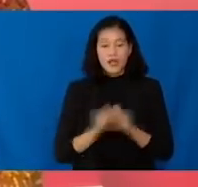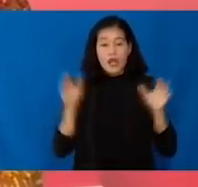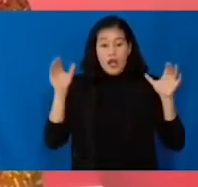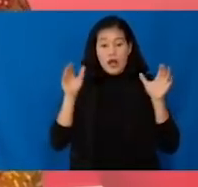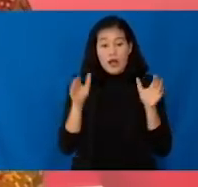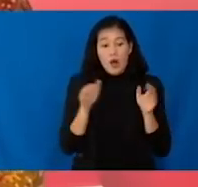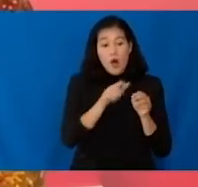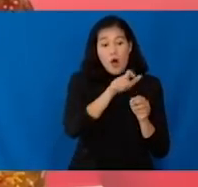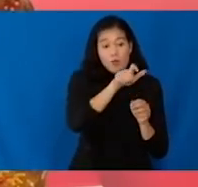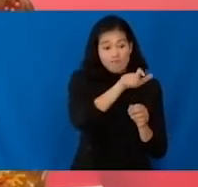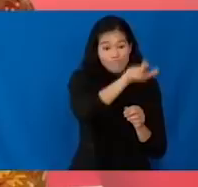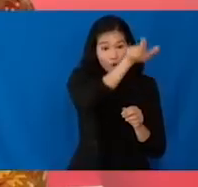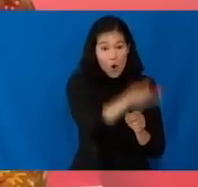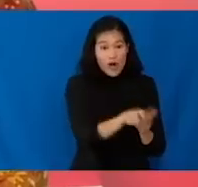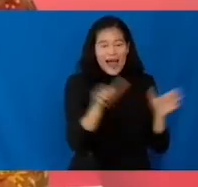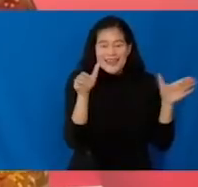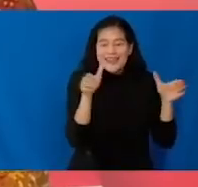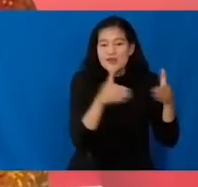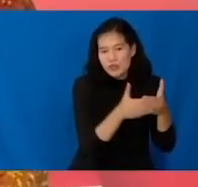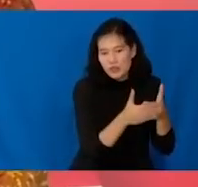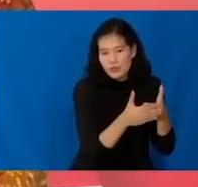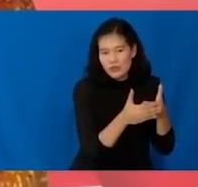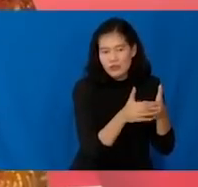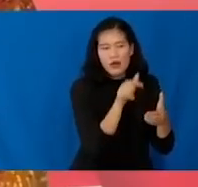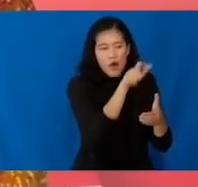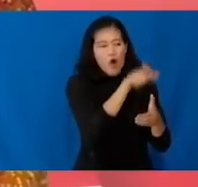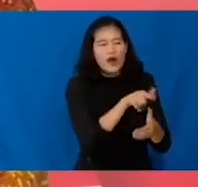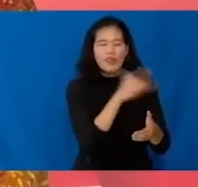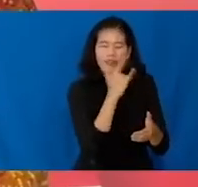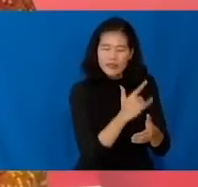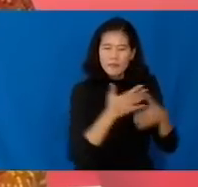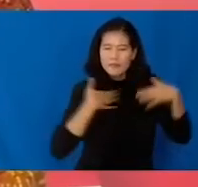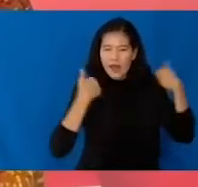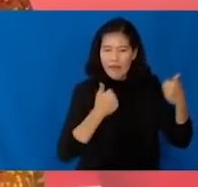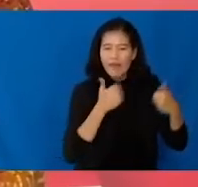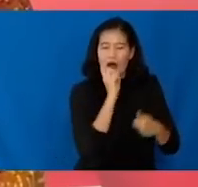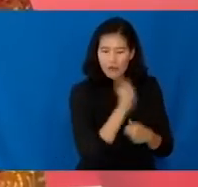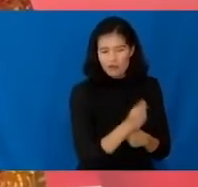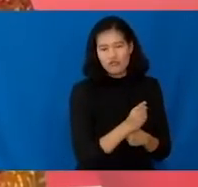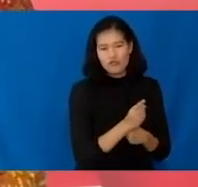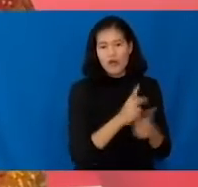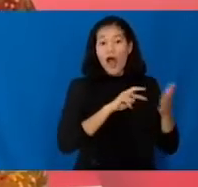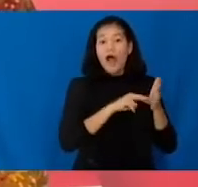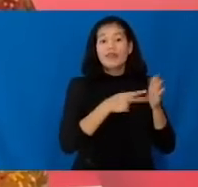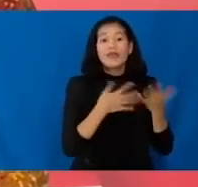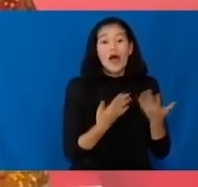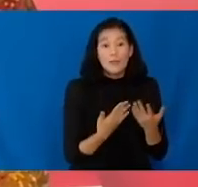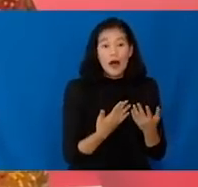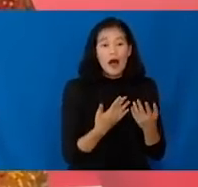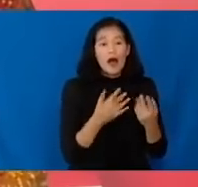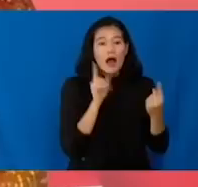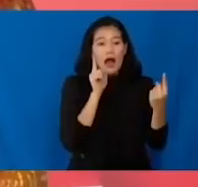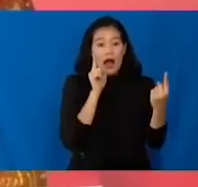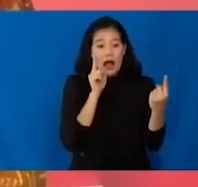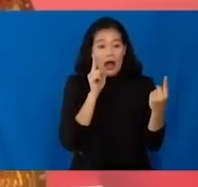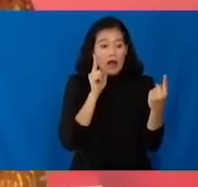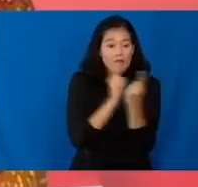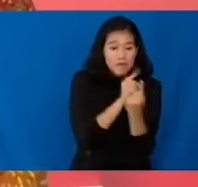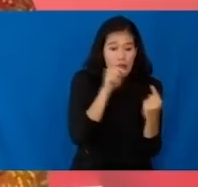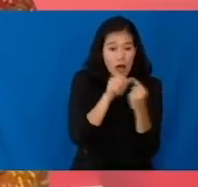lain jaga mereka supaya tetap sehat Oleh karena itu hindari untuk bersentuhan